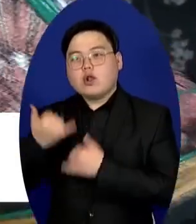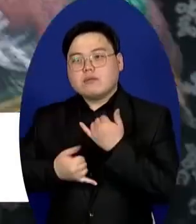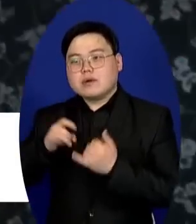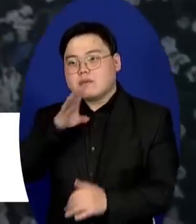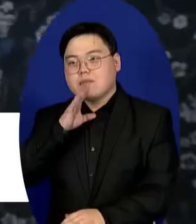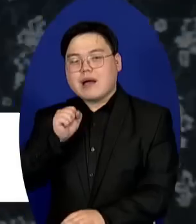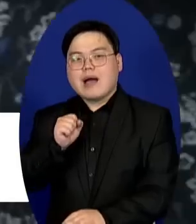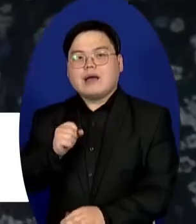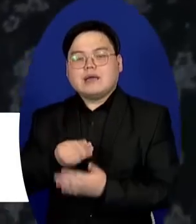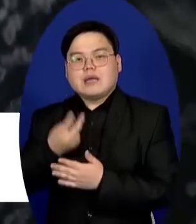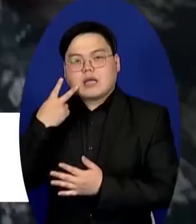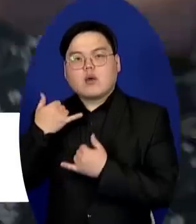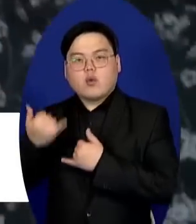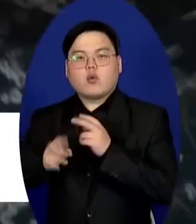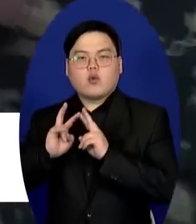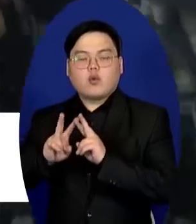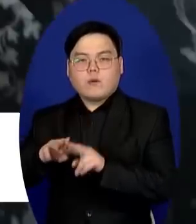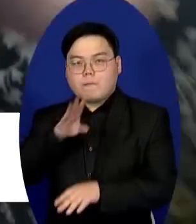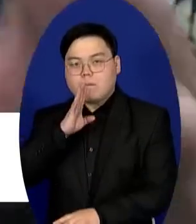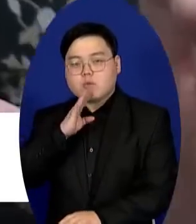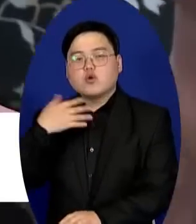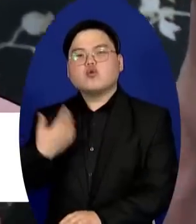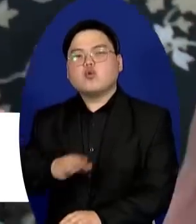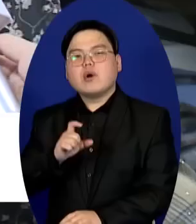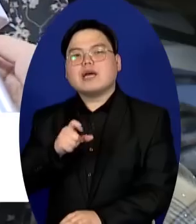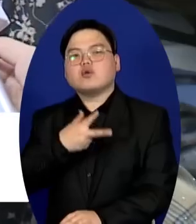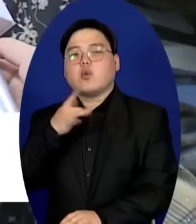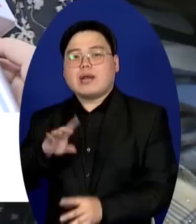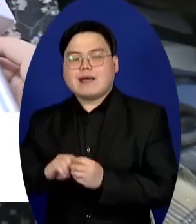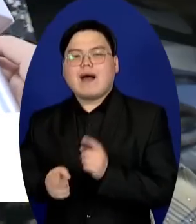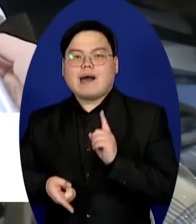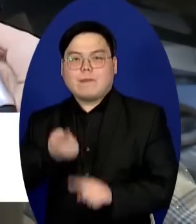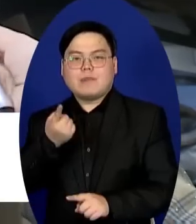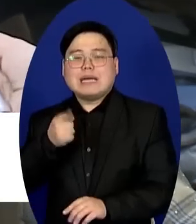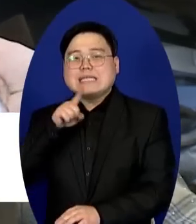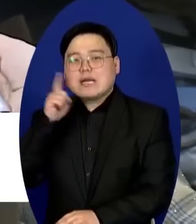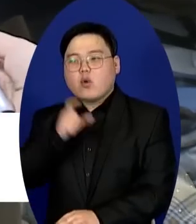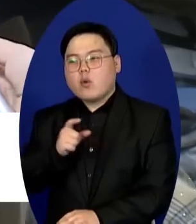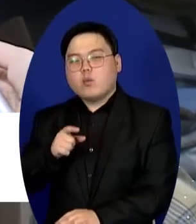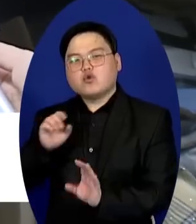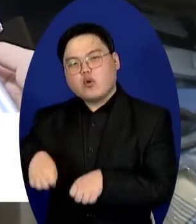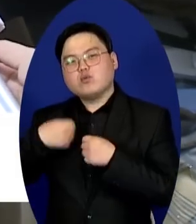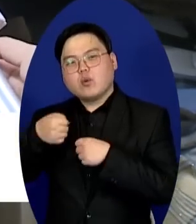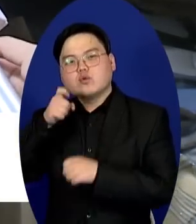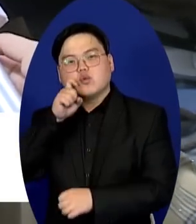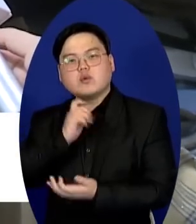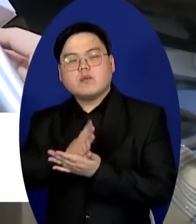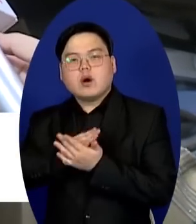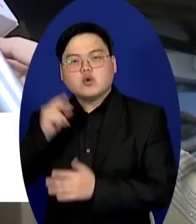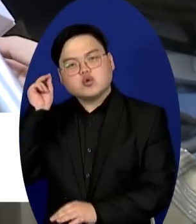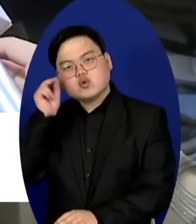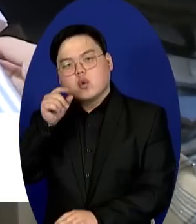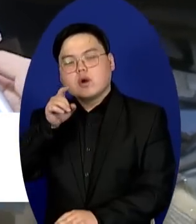соёлоо бол алдахгүй явж байгаа. Зүгээр ингээд эсгүүрээр хийвэл маш амархан. Залуучууд маань хэрэглээсэ, залуучууд маань сураасаа тийм